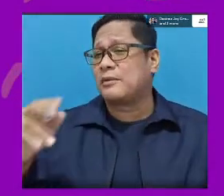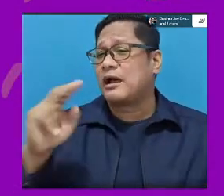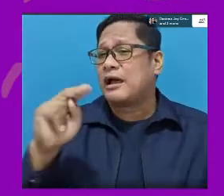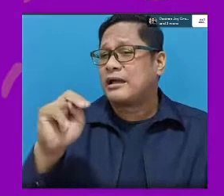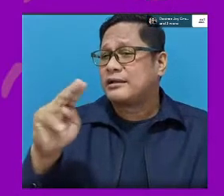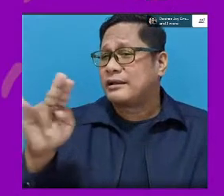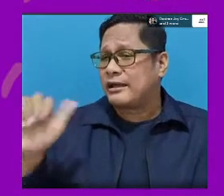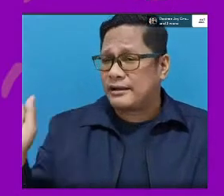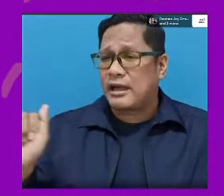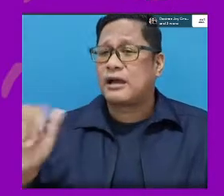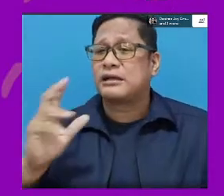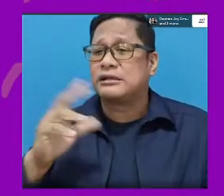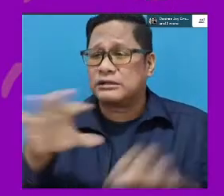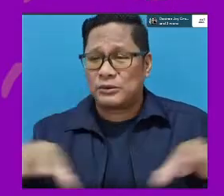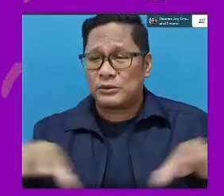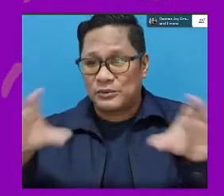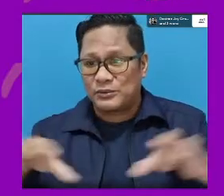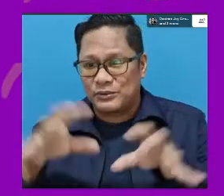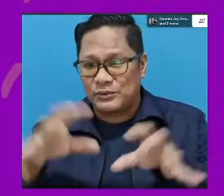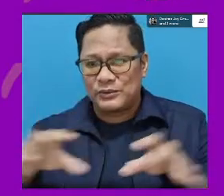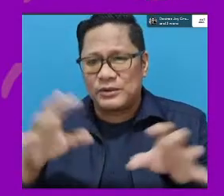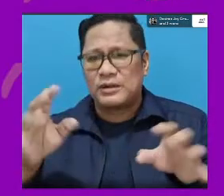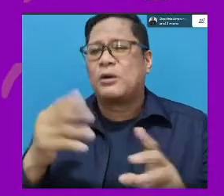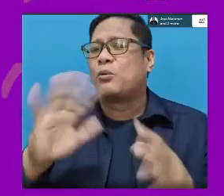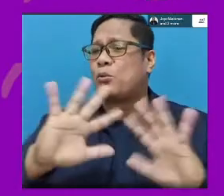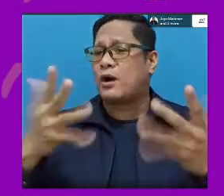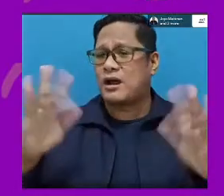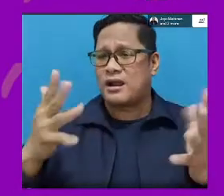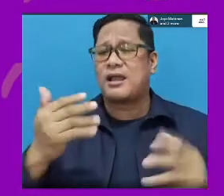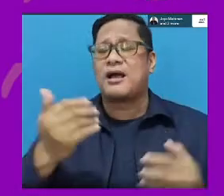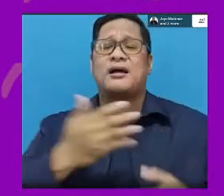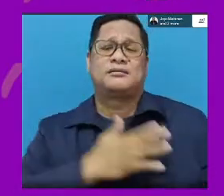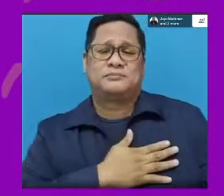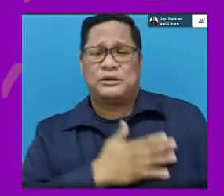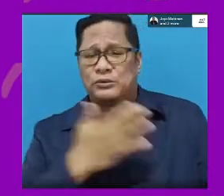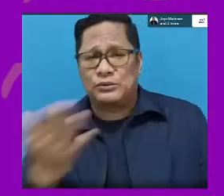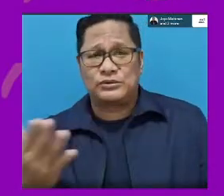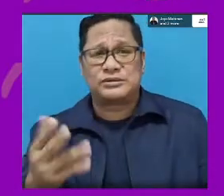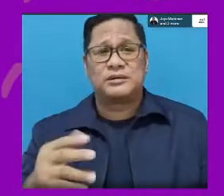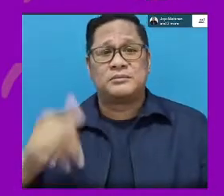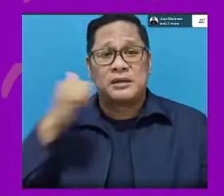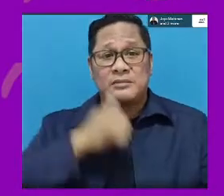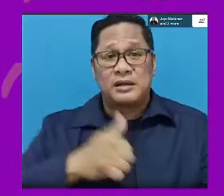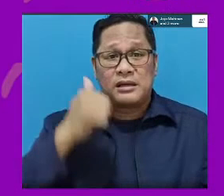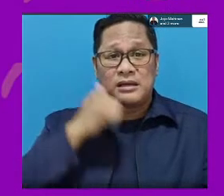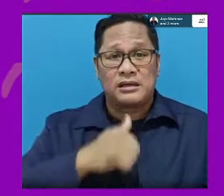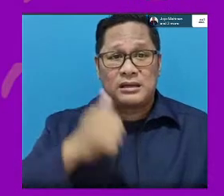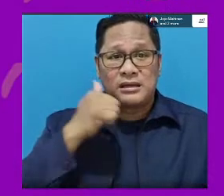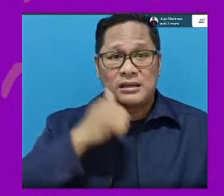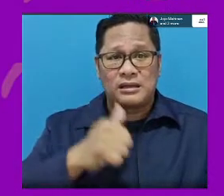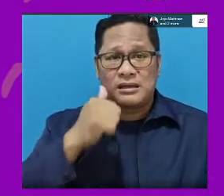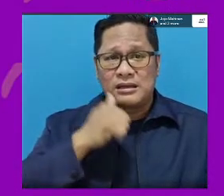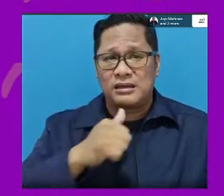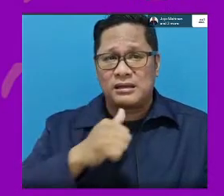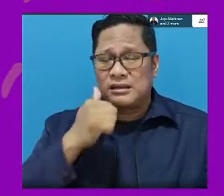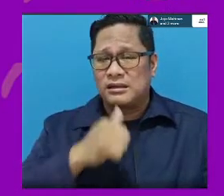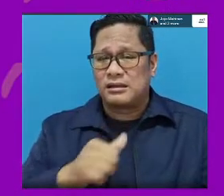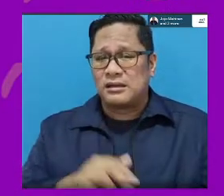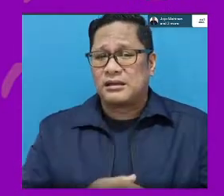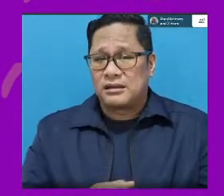ang pagkukuha? Mga babae, kayo ba'y sadyang pangkapa?